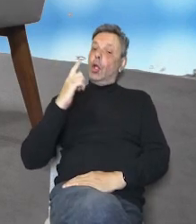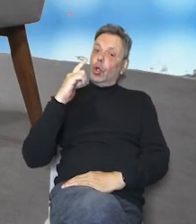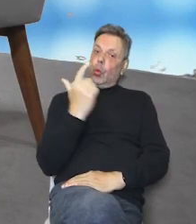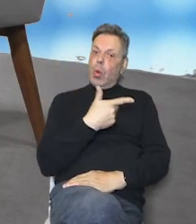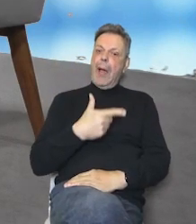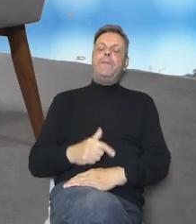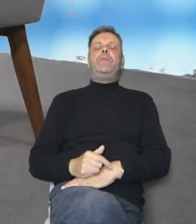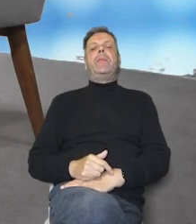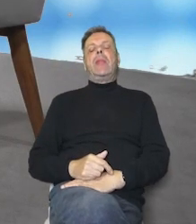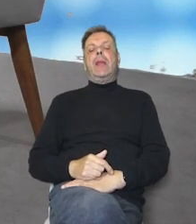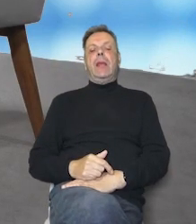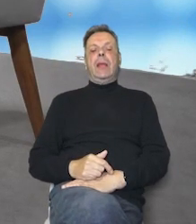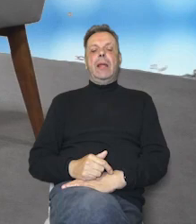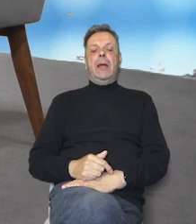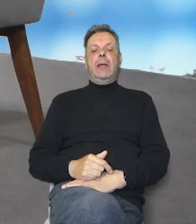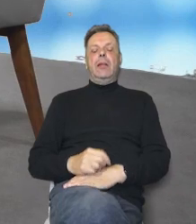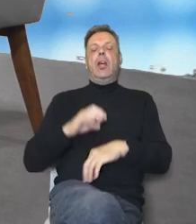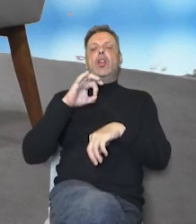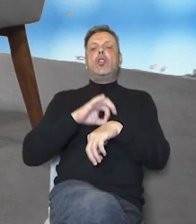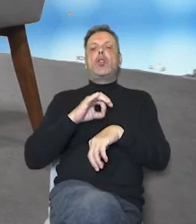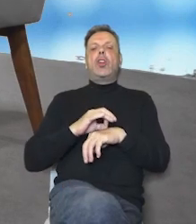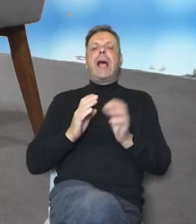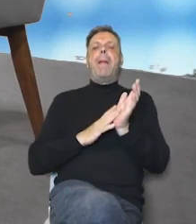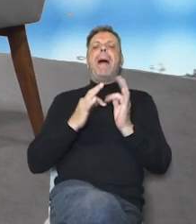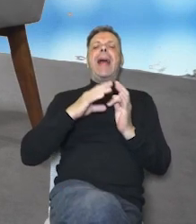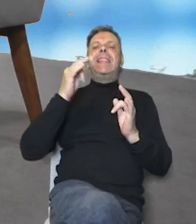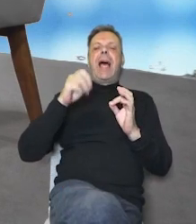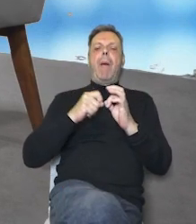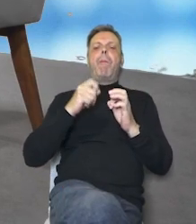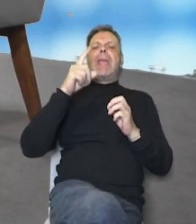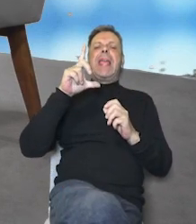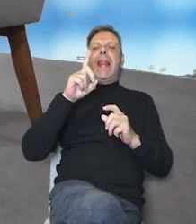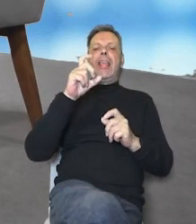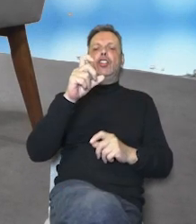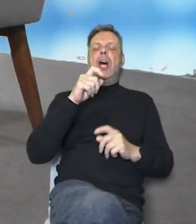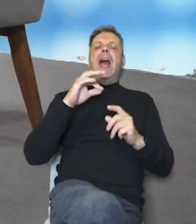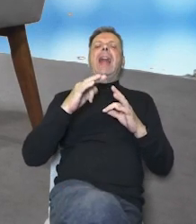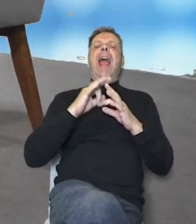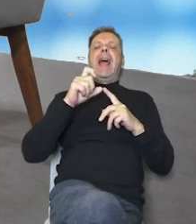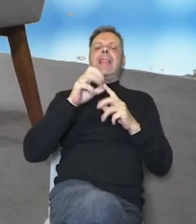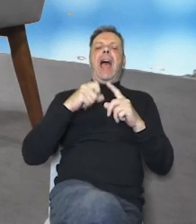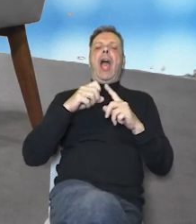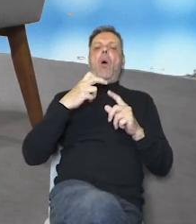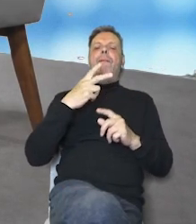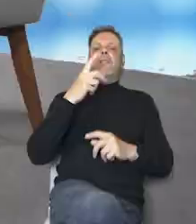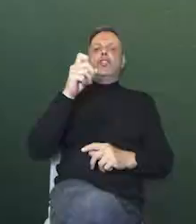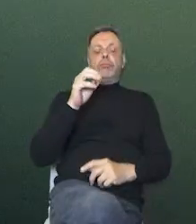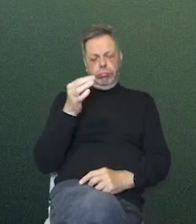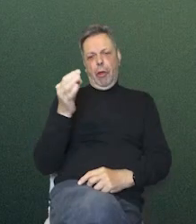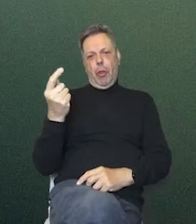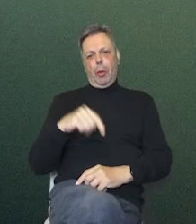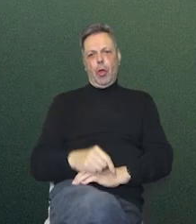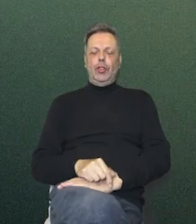druga liječnica je doktorica Marica Bilić Radaković. Također, dobrodošli.